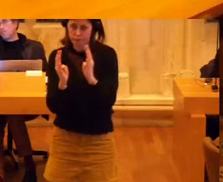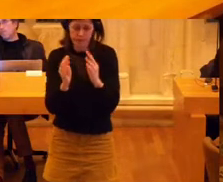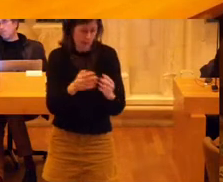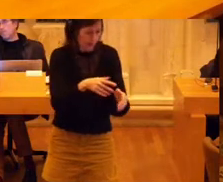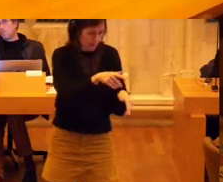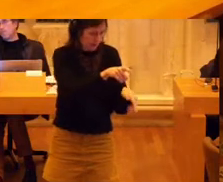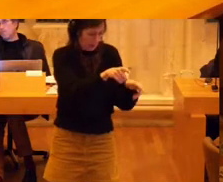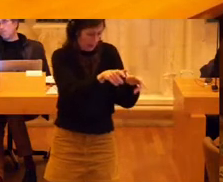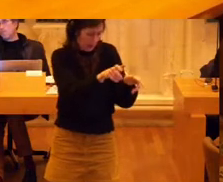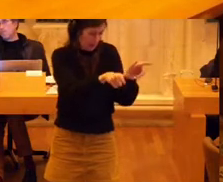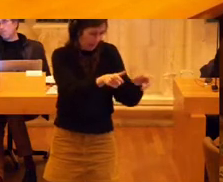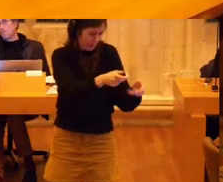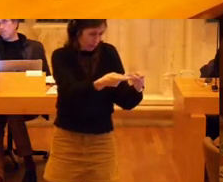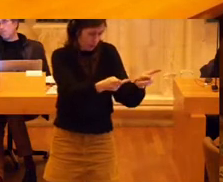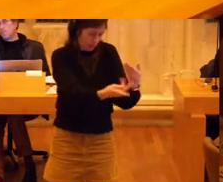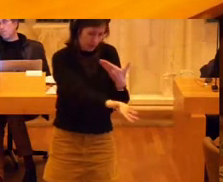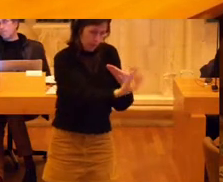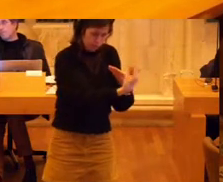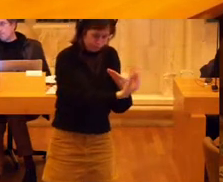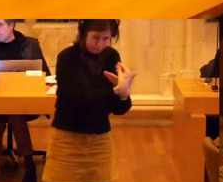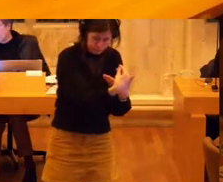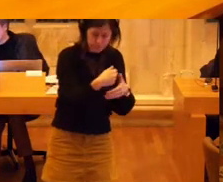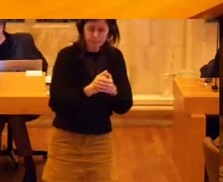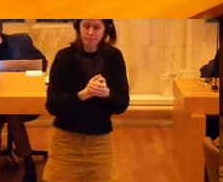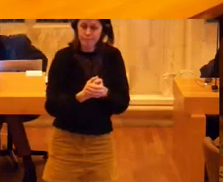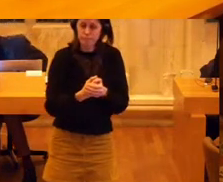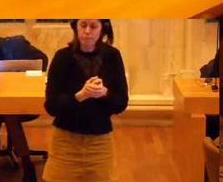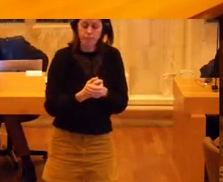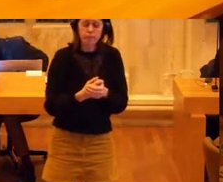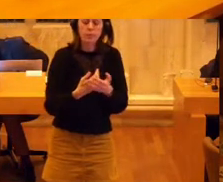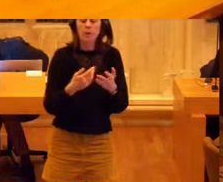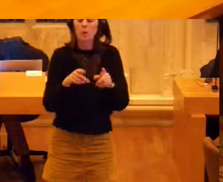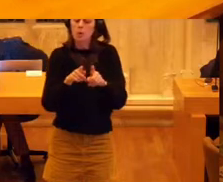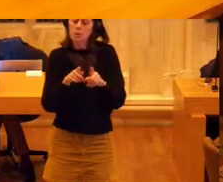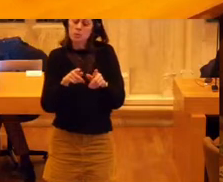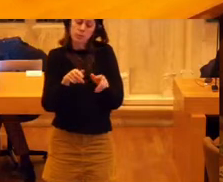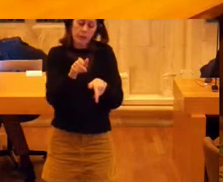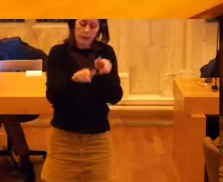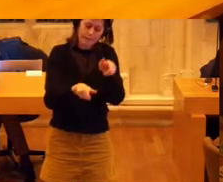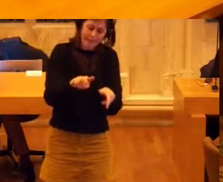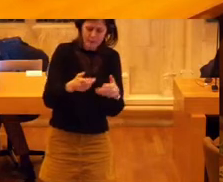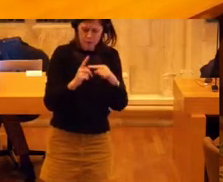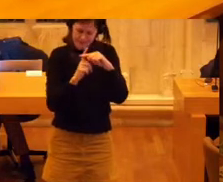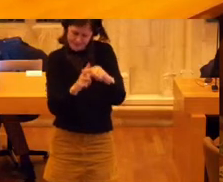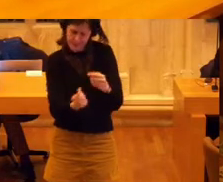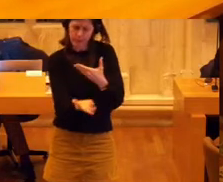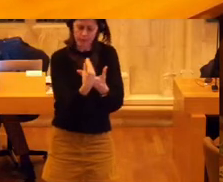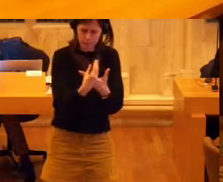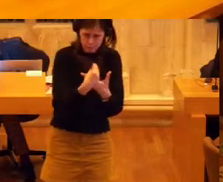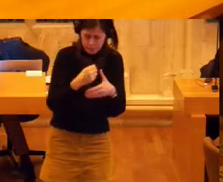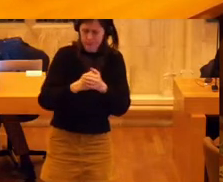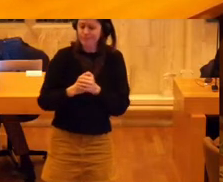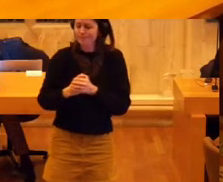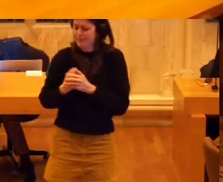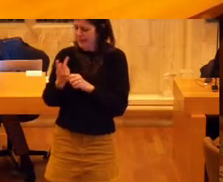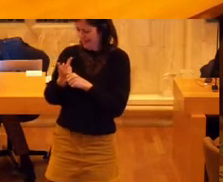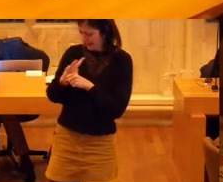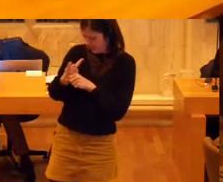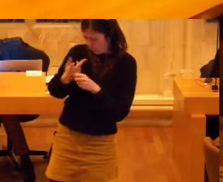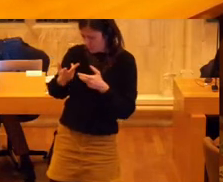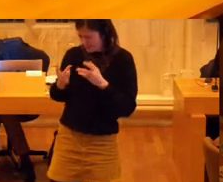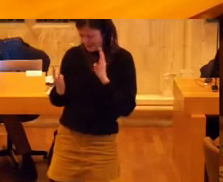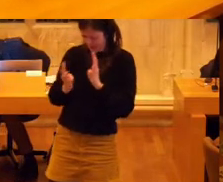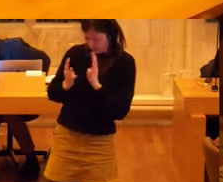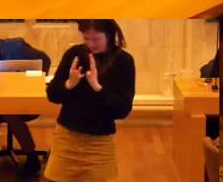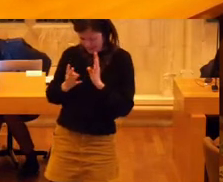publiques associées, deux réunions avec les personnes concernées, des outils de concertation qui ont été mis